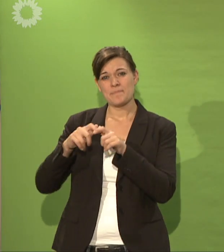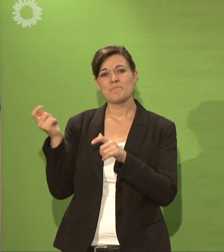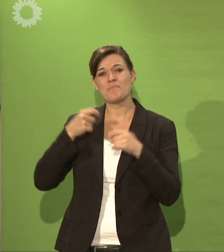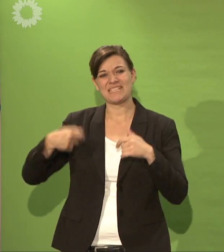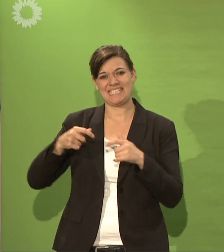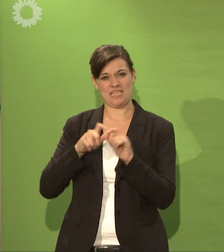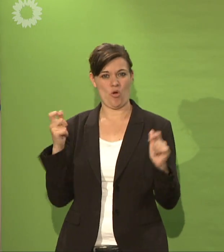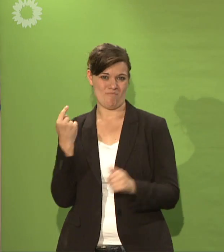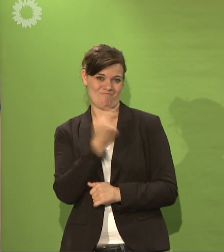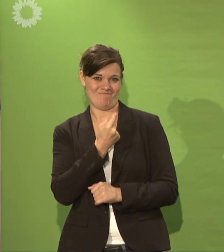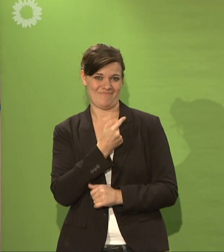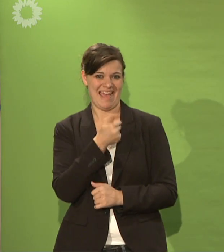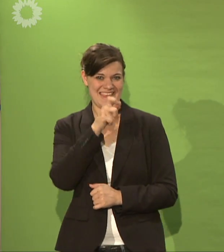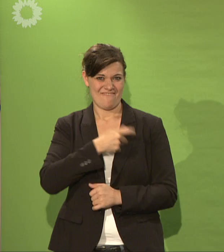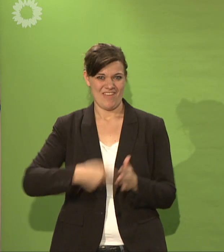einmal noch.